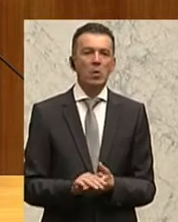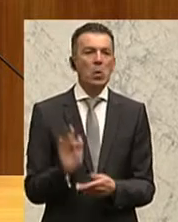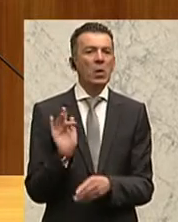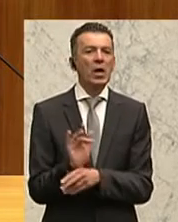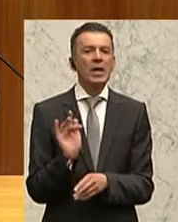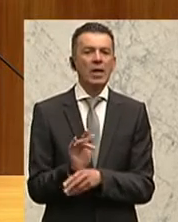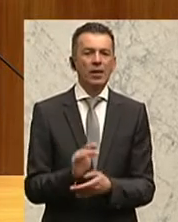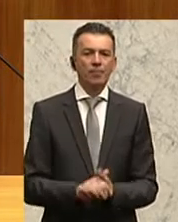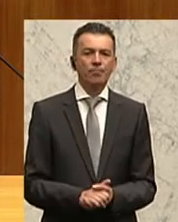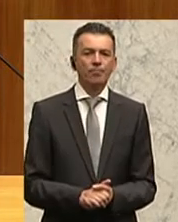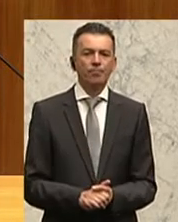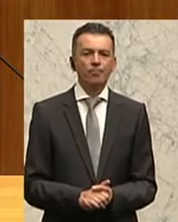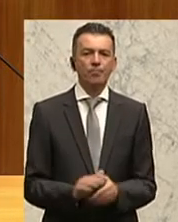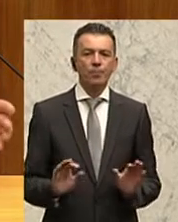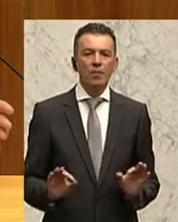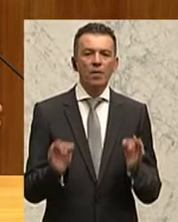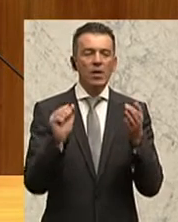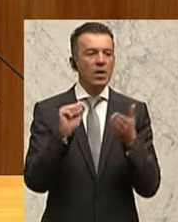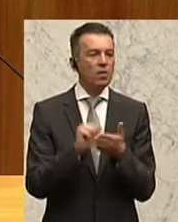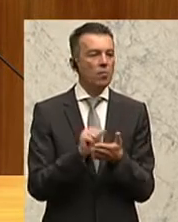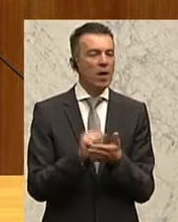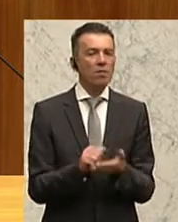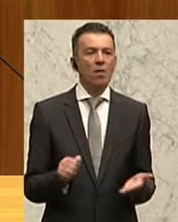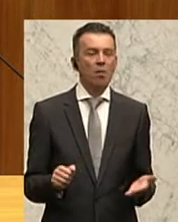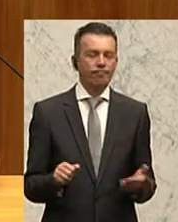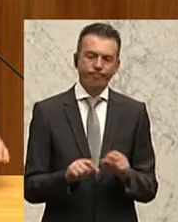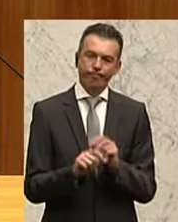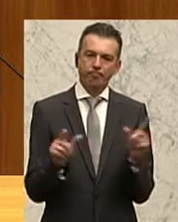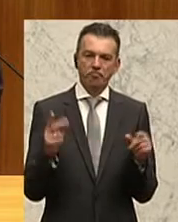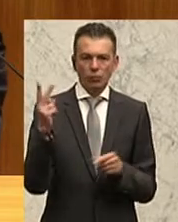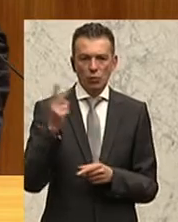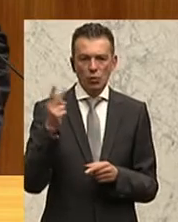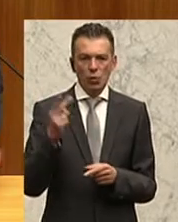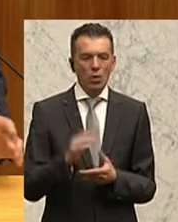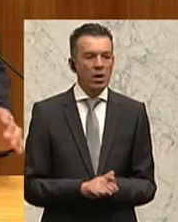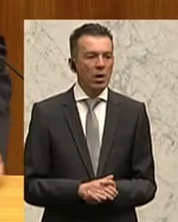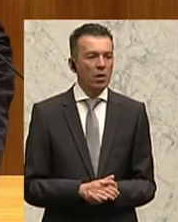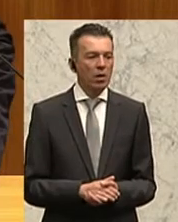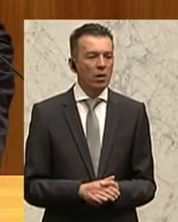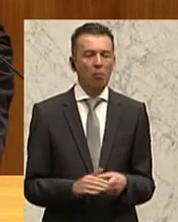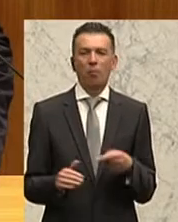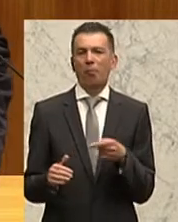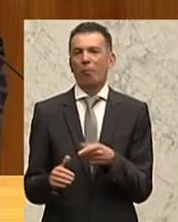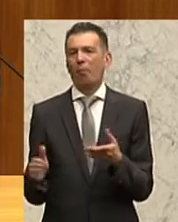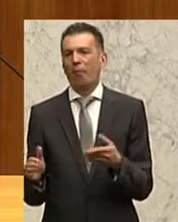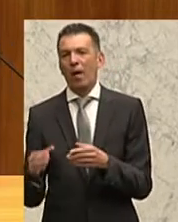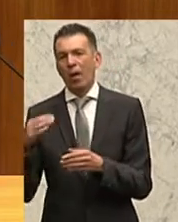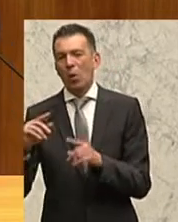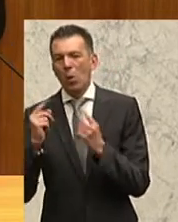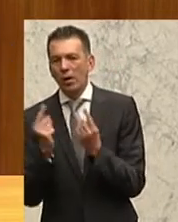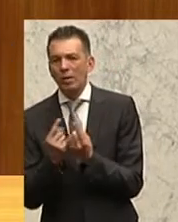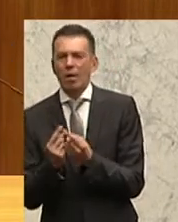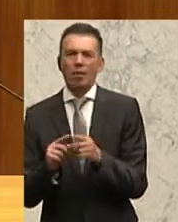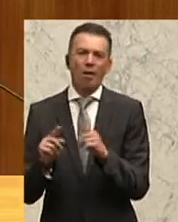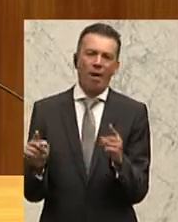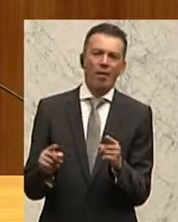in der Qualitätspresse ist ja selbstredend. Natürlich, der Boulevard spielt für die Regierung. Der Boulevard spielt